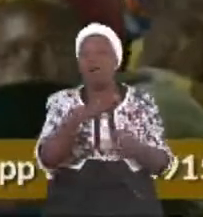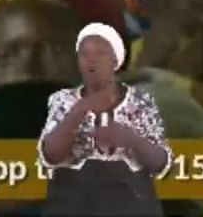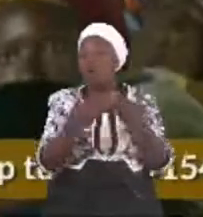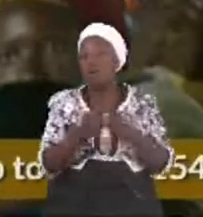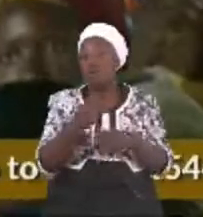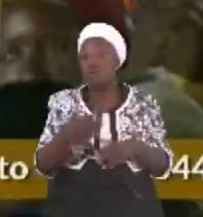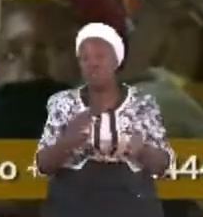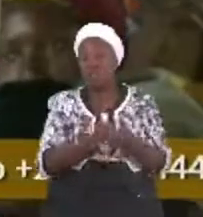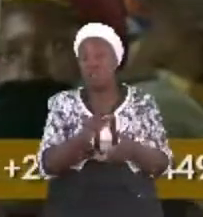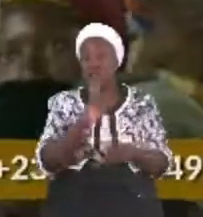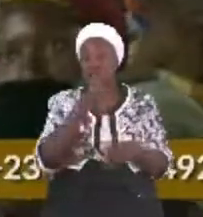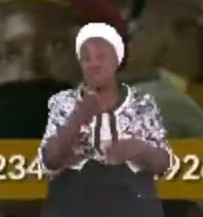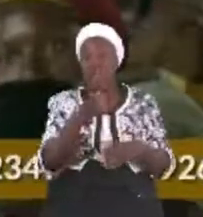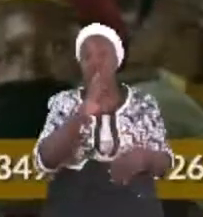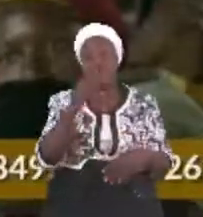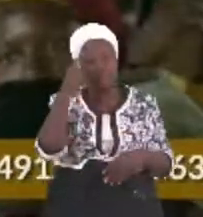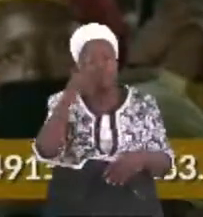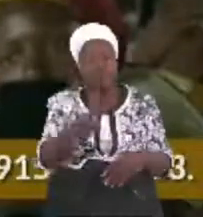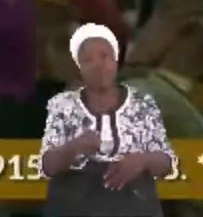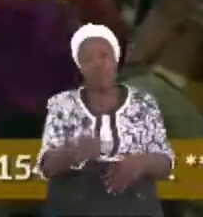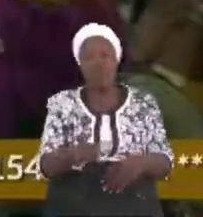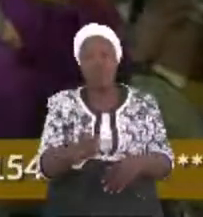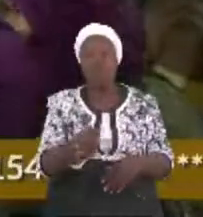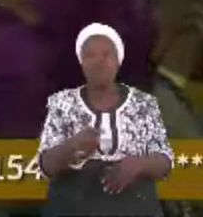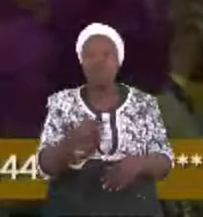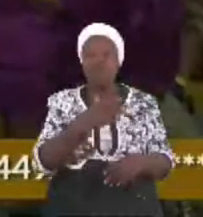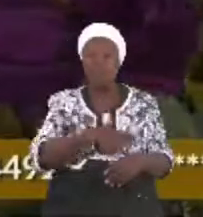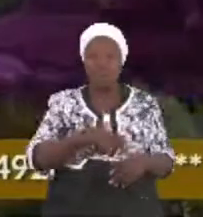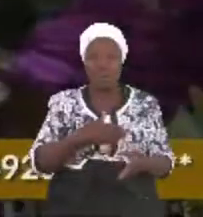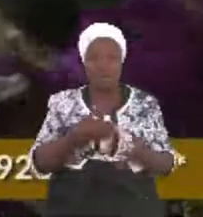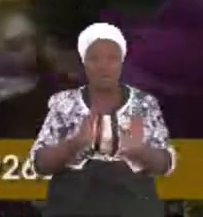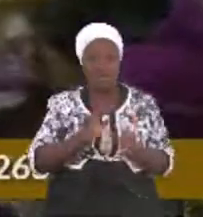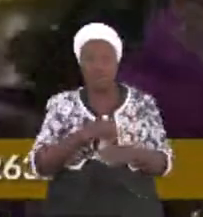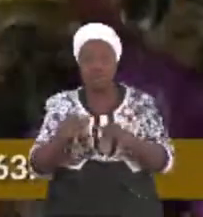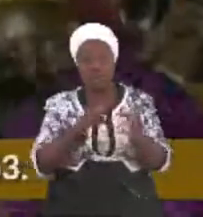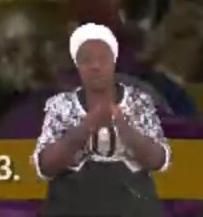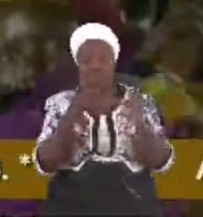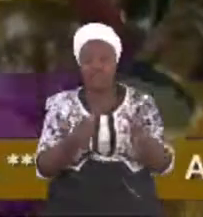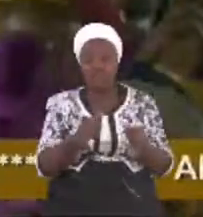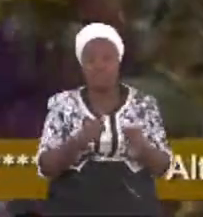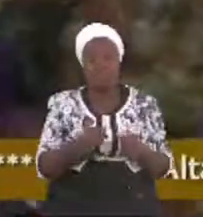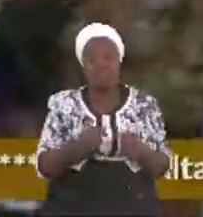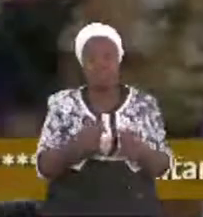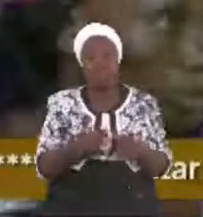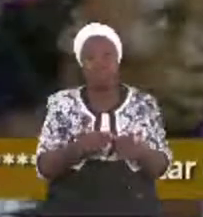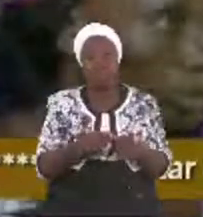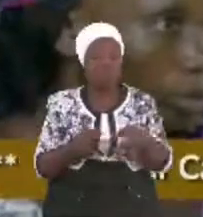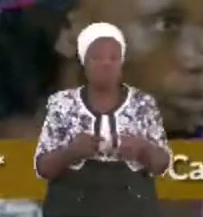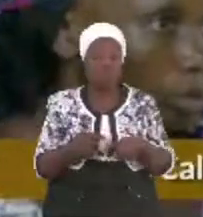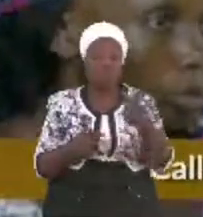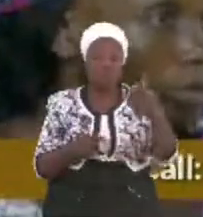à ceux-là qui ont manifesté et ont donné leur vie au Seigneur ce soir. Aidons